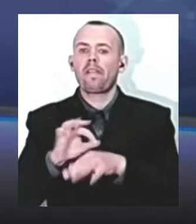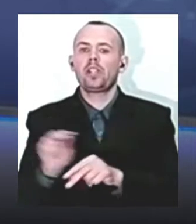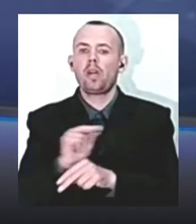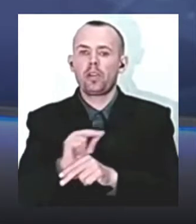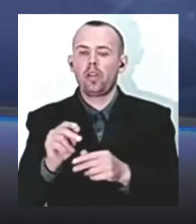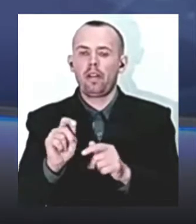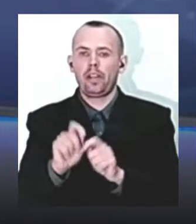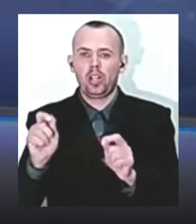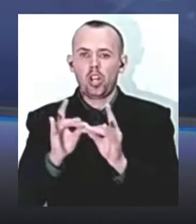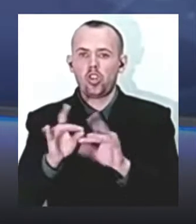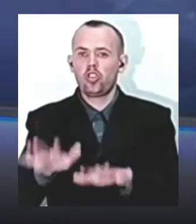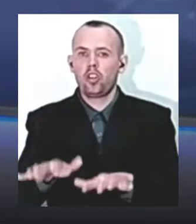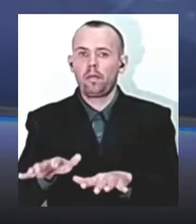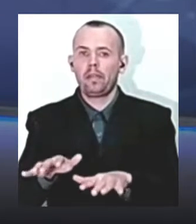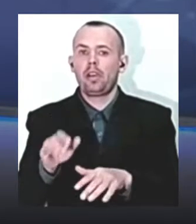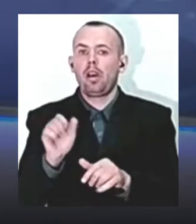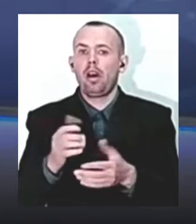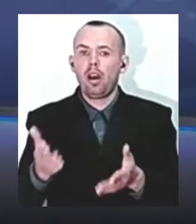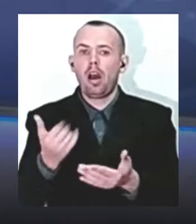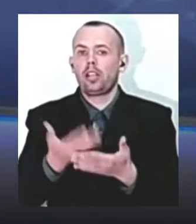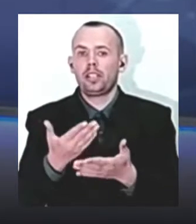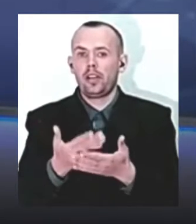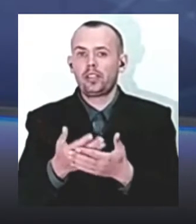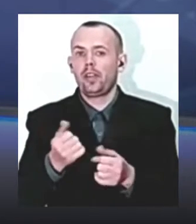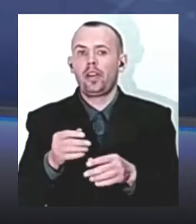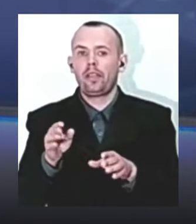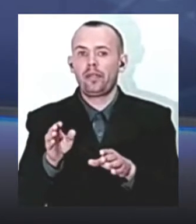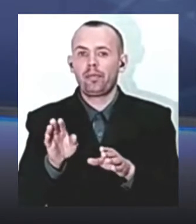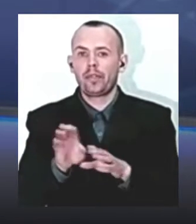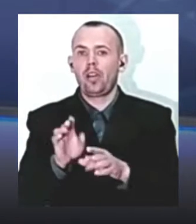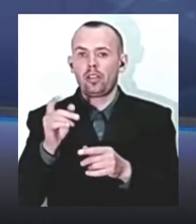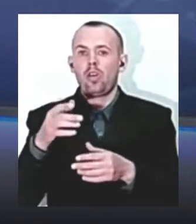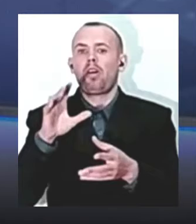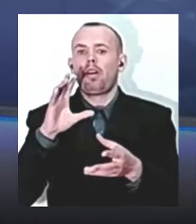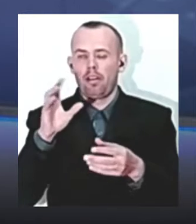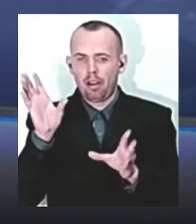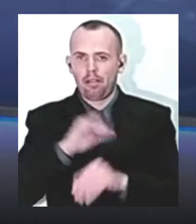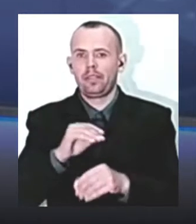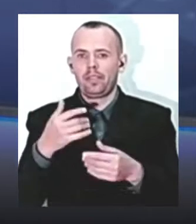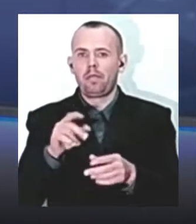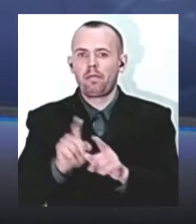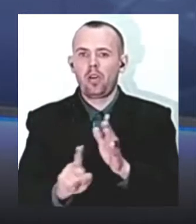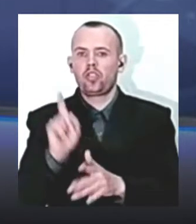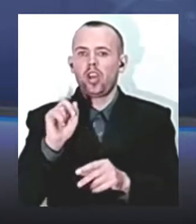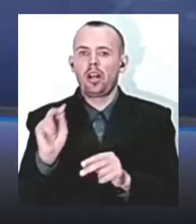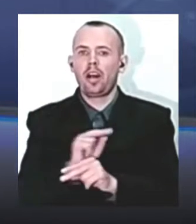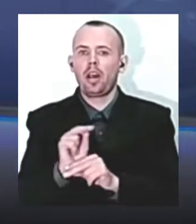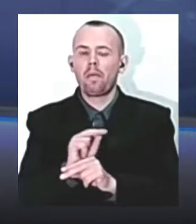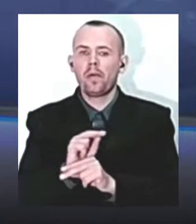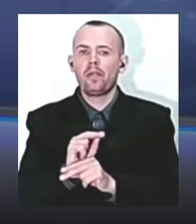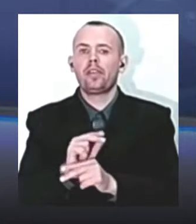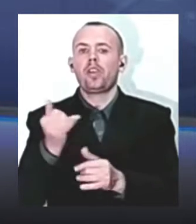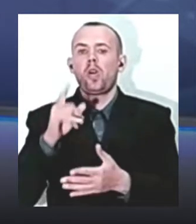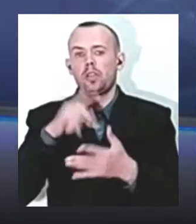ліжкомісця. Здається, департамент нарешті все-таки почав ремонт і сподіваюся, що